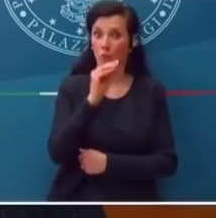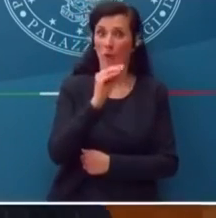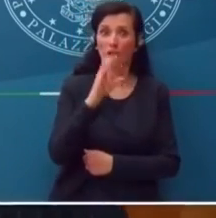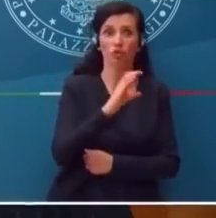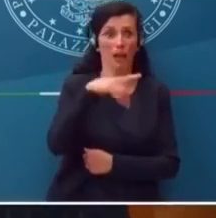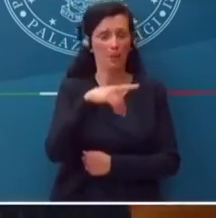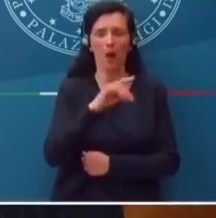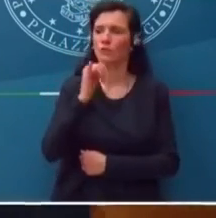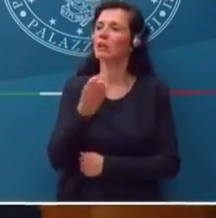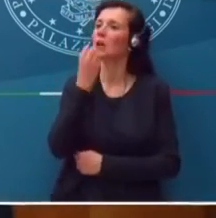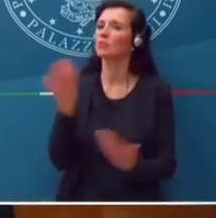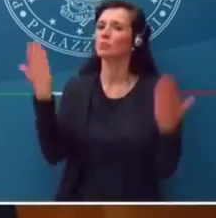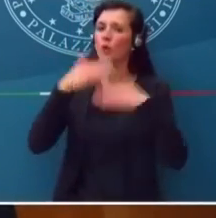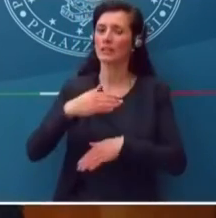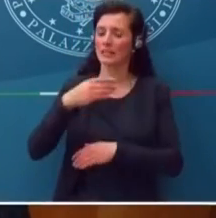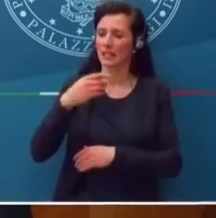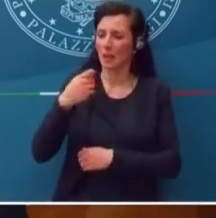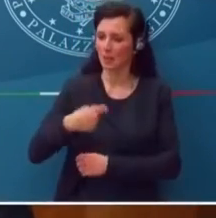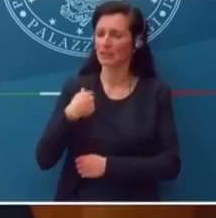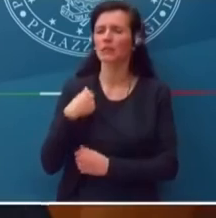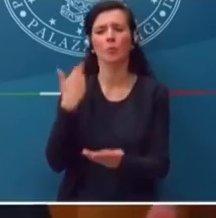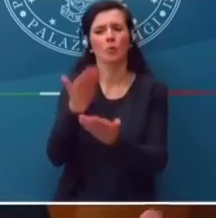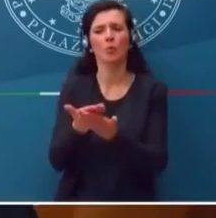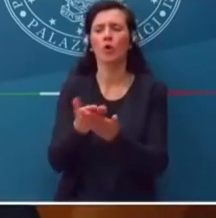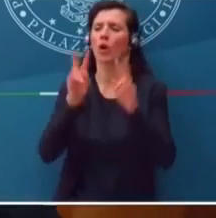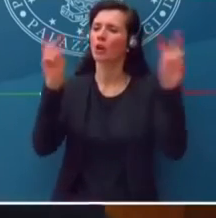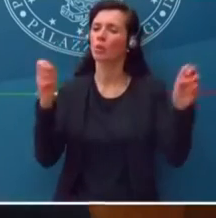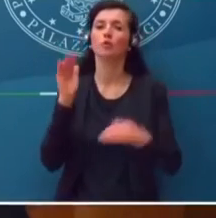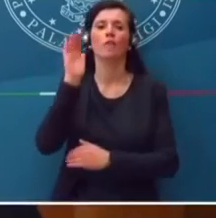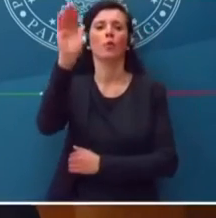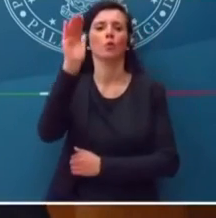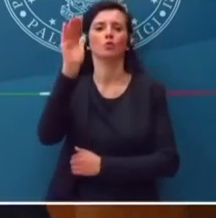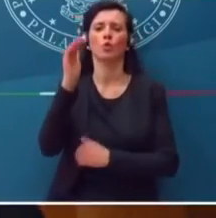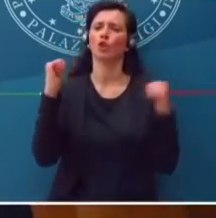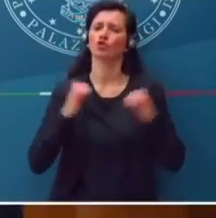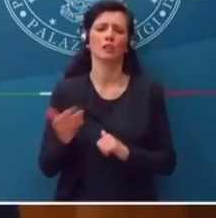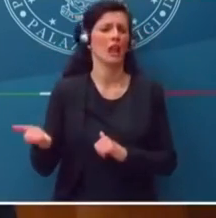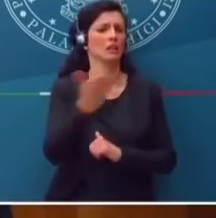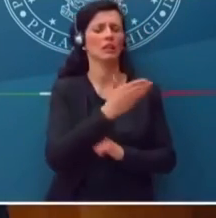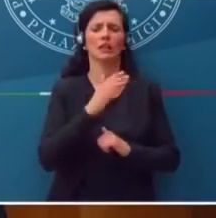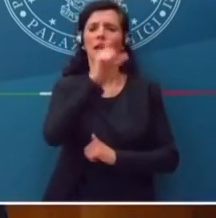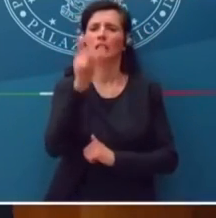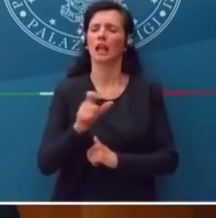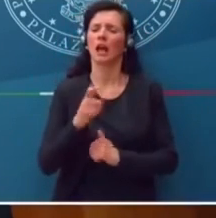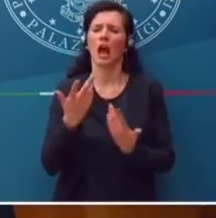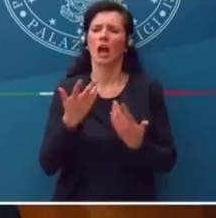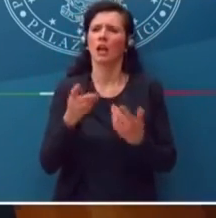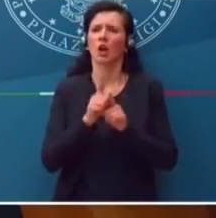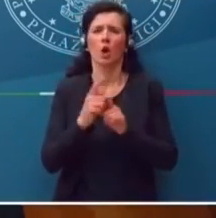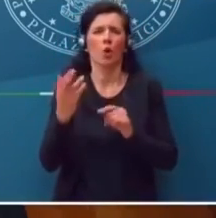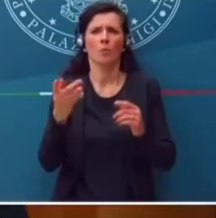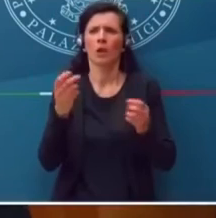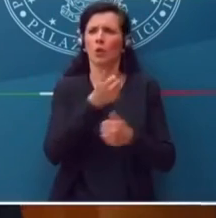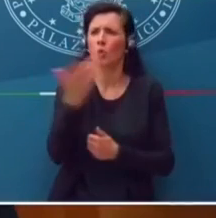Presidente, io le propongo di parlare un attimo di futuro, perché molti italiani non ne possono più di questa grandinata quotidiana di problemi, dati e